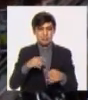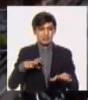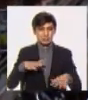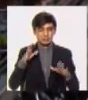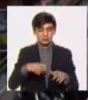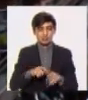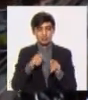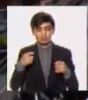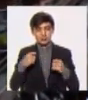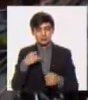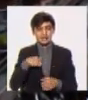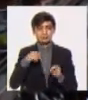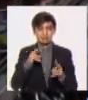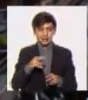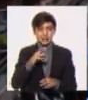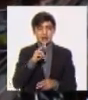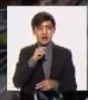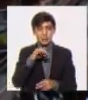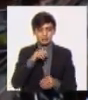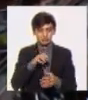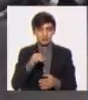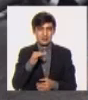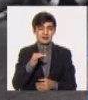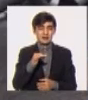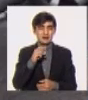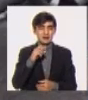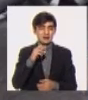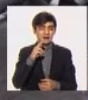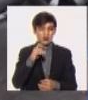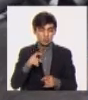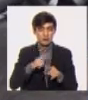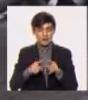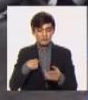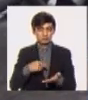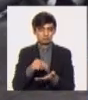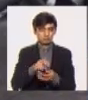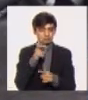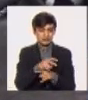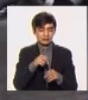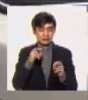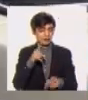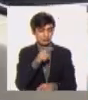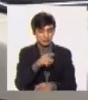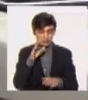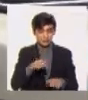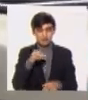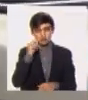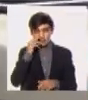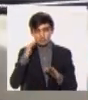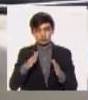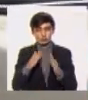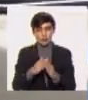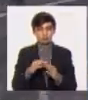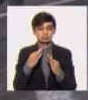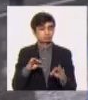Я специально за картошкой, за капустой, за морковкой туда хожу. По правилам карантинных мер шымкенцам не разрешают покидать свои дома дальше,